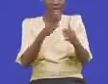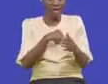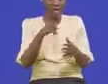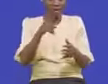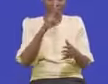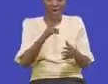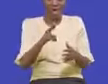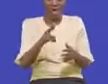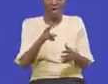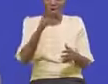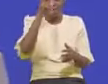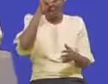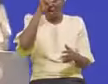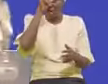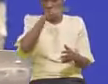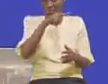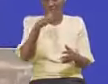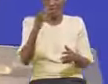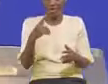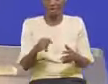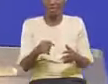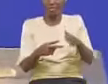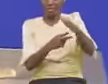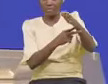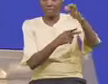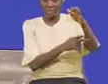ne tobo utwana alo tuponga ke manyawa.